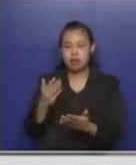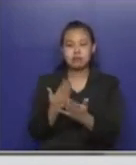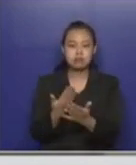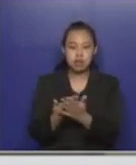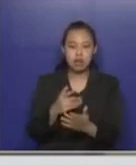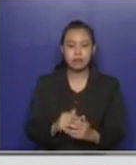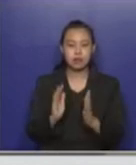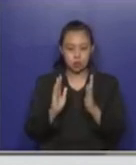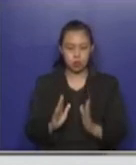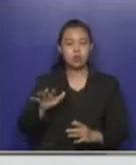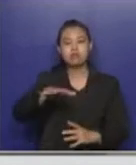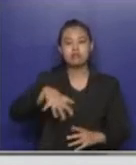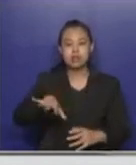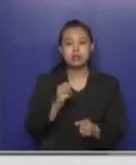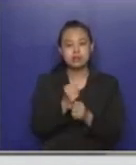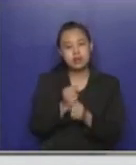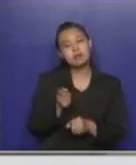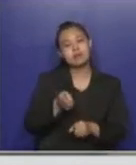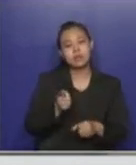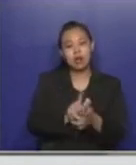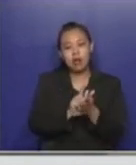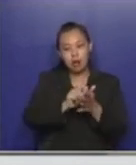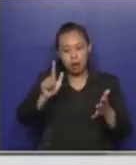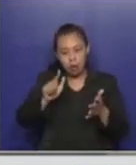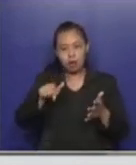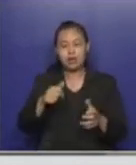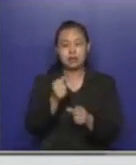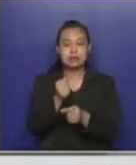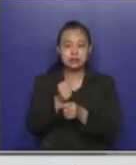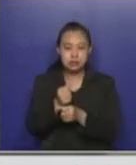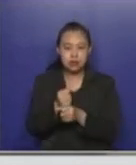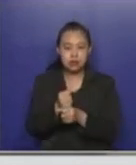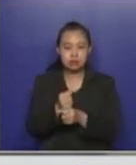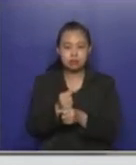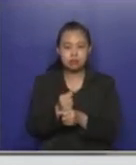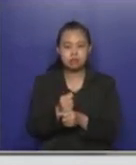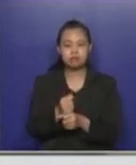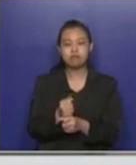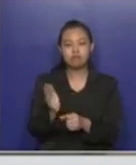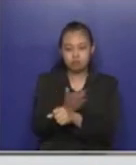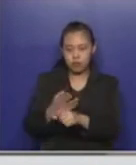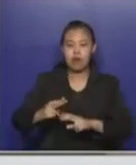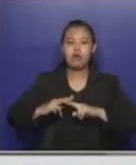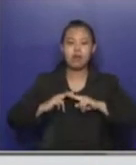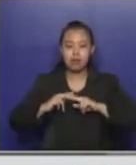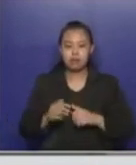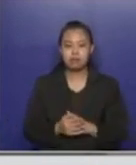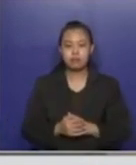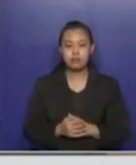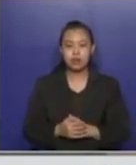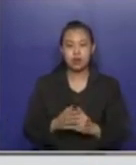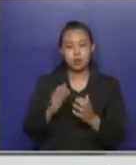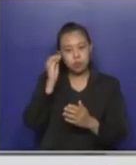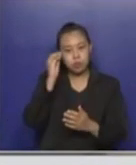คนธรรมดาหรือว่าเป็นพนักงานประจำลาออกจากงานประจำมาเสี่ยงมาทำธุรกิจของตัวเองซึ่งก็ขาด